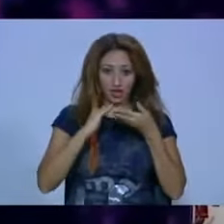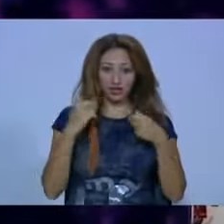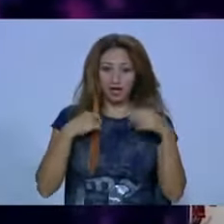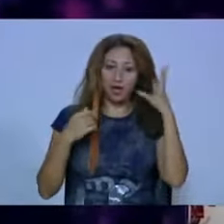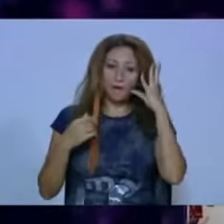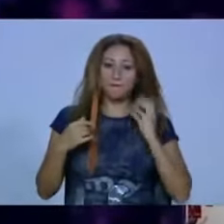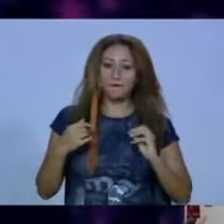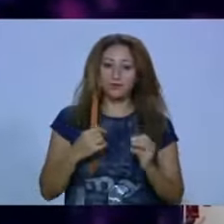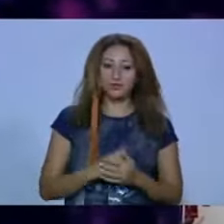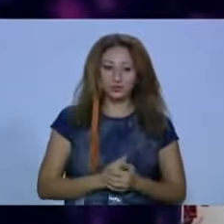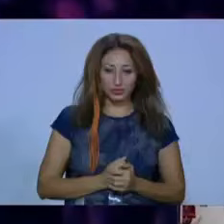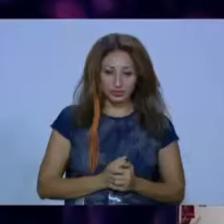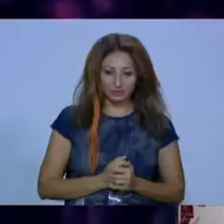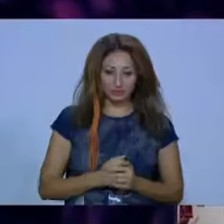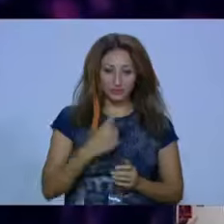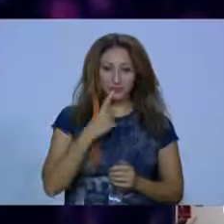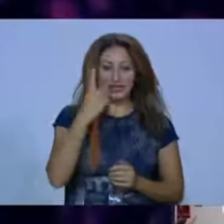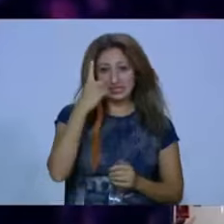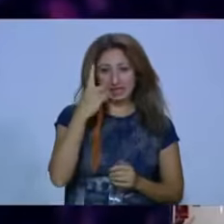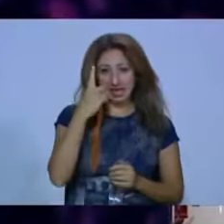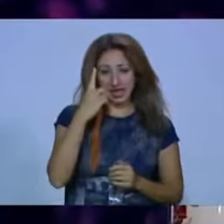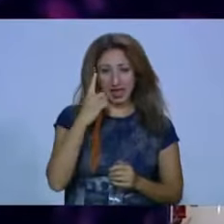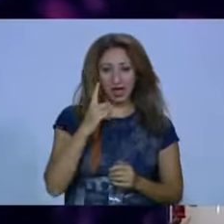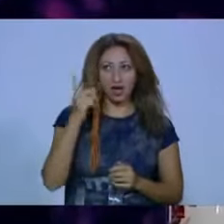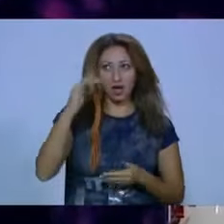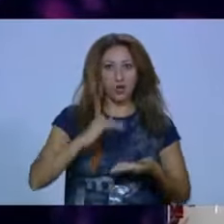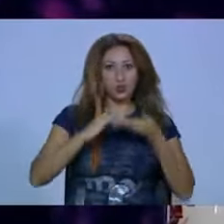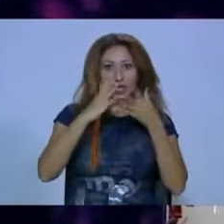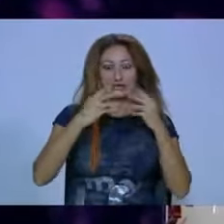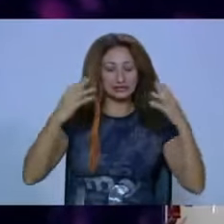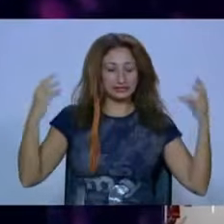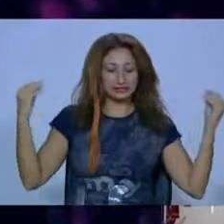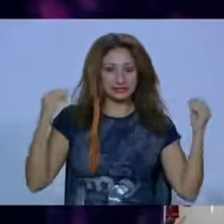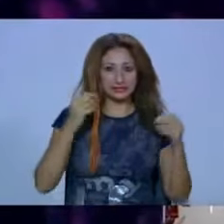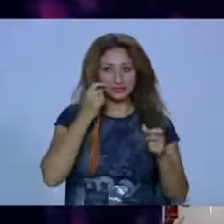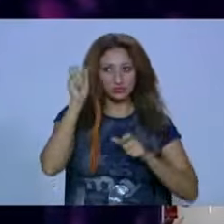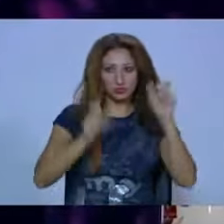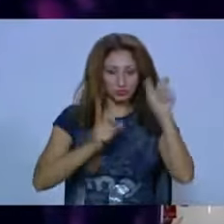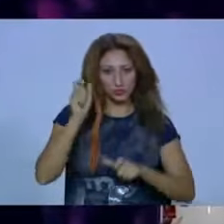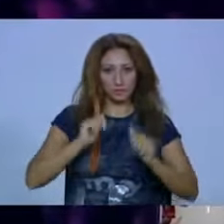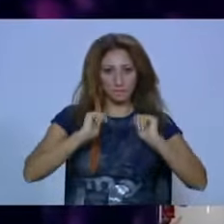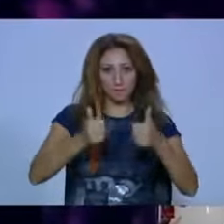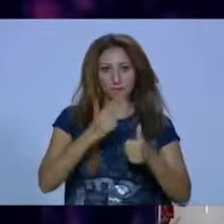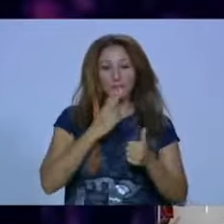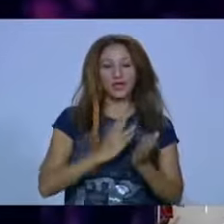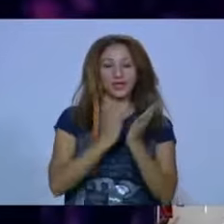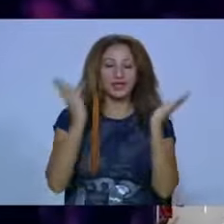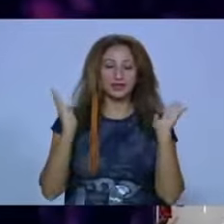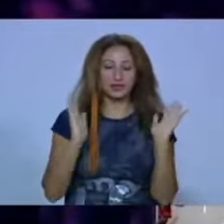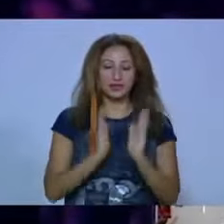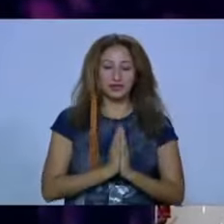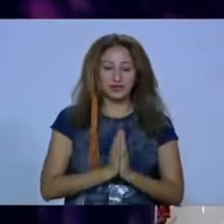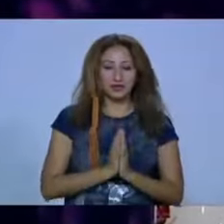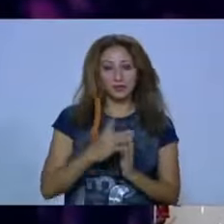بتقدموها. على مدار اكتر من سنه قدمت تقريبا اكتر من 50 مبادره خير، وعايز اقول لكم